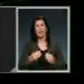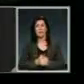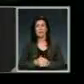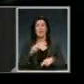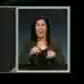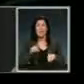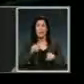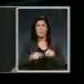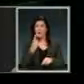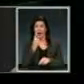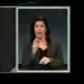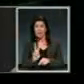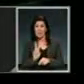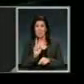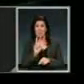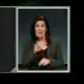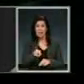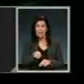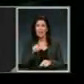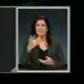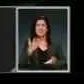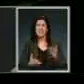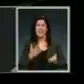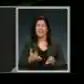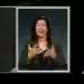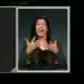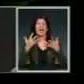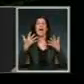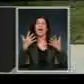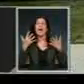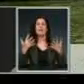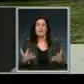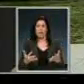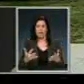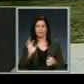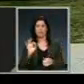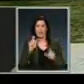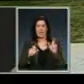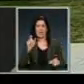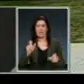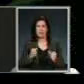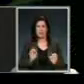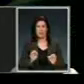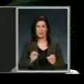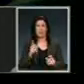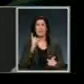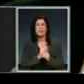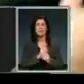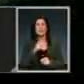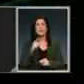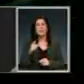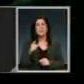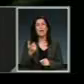ההבדל בין עבדות לחירות עבור אנשים סמים. בין עבדות לחירות. נגישות זה state of mind. בשבילי